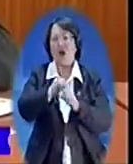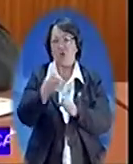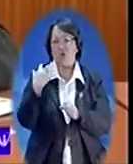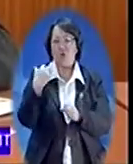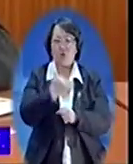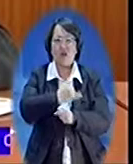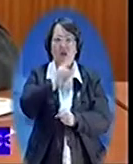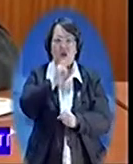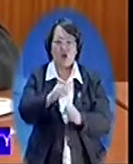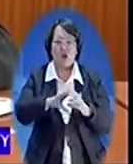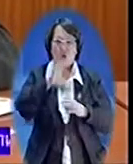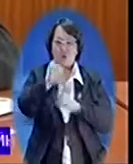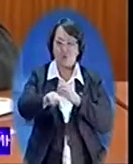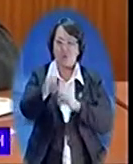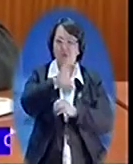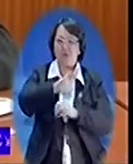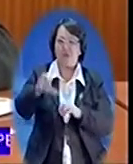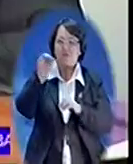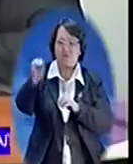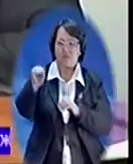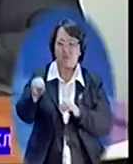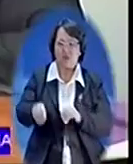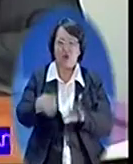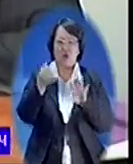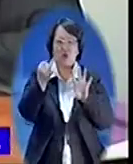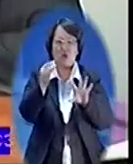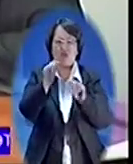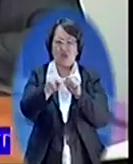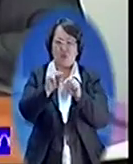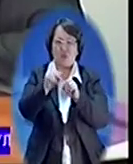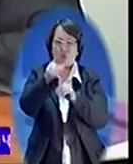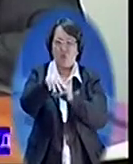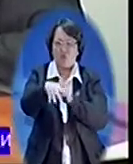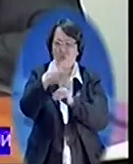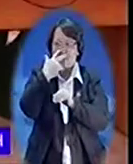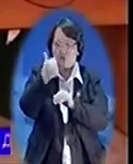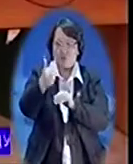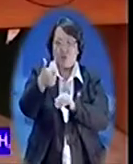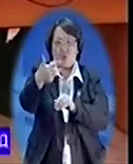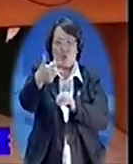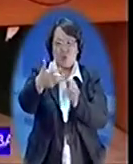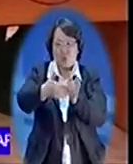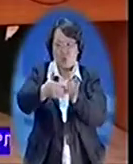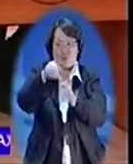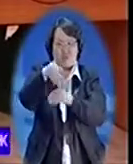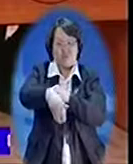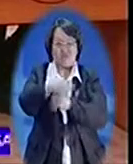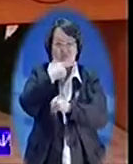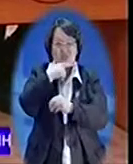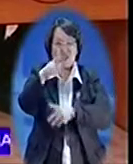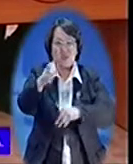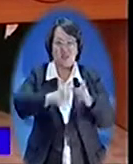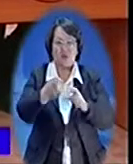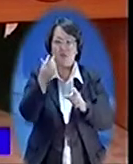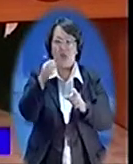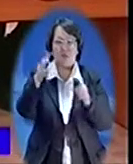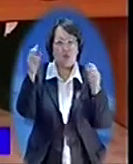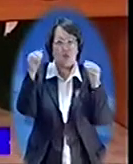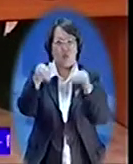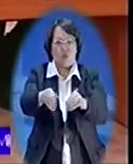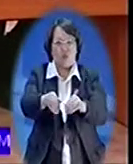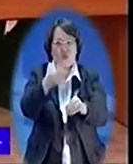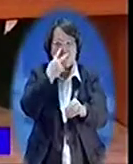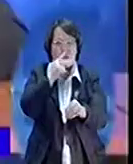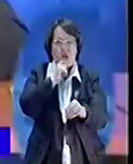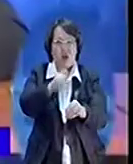улсын байгууллагын зүгээс тавьдаг үндсэн 7 шалгуур үзүүлэлтүүдээс 3 нь ангагдаагүй байвал эдийн засгийн нөхцөл байдал муудлаа гэсэн дүгнэлтийг